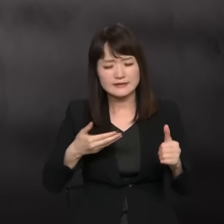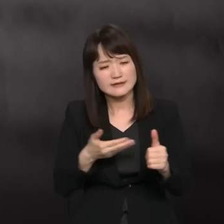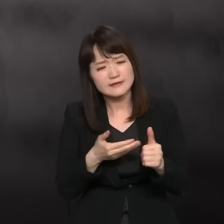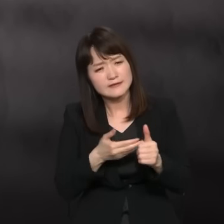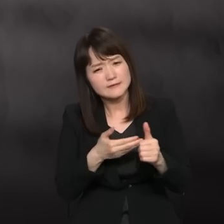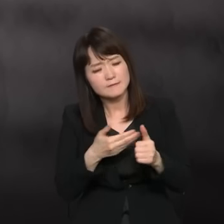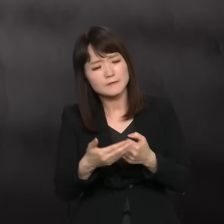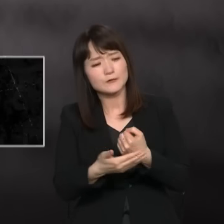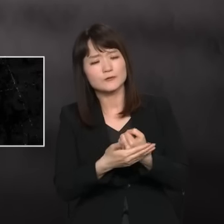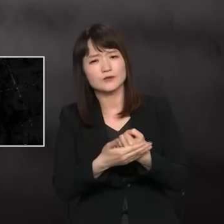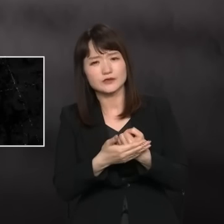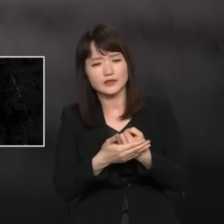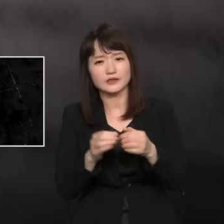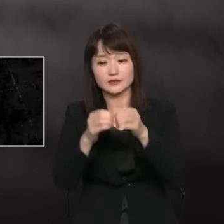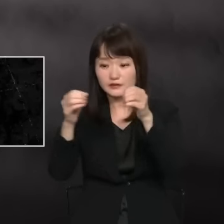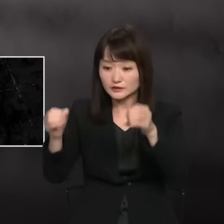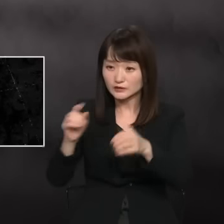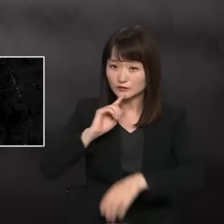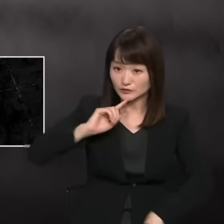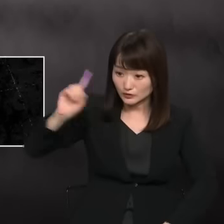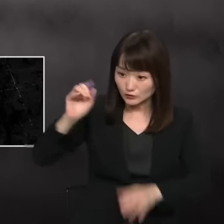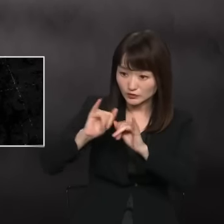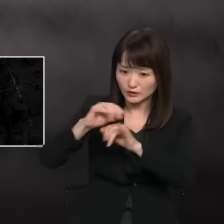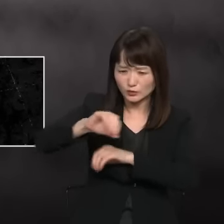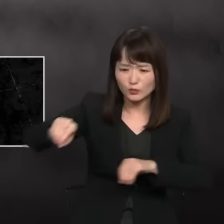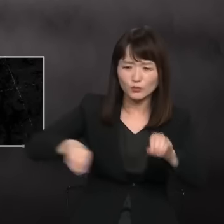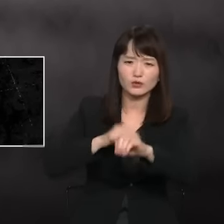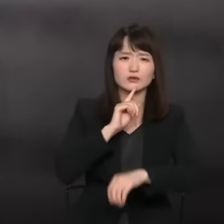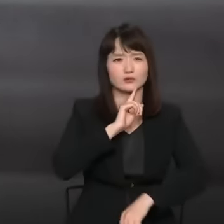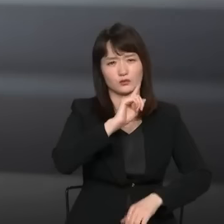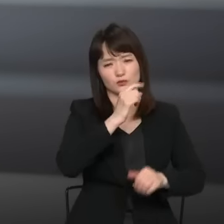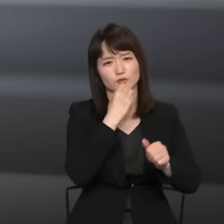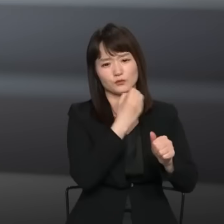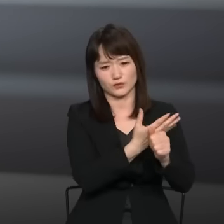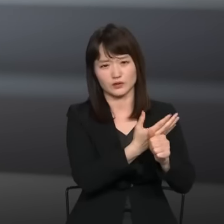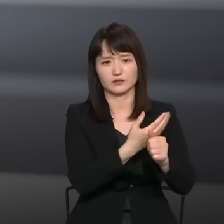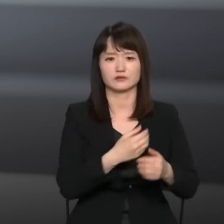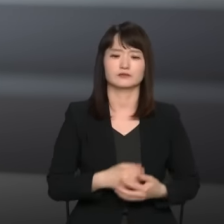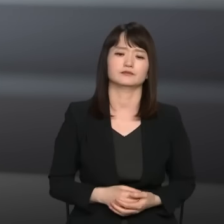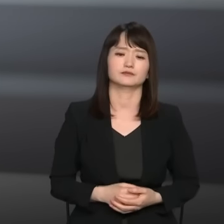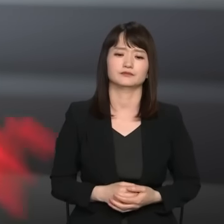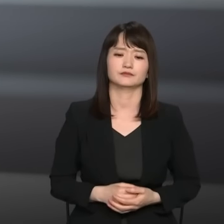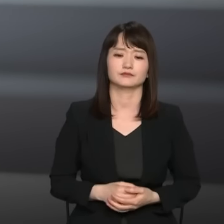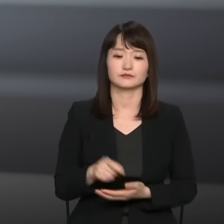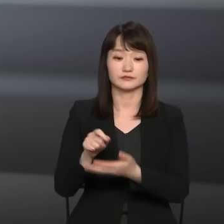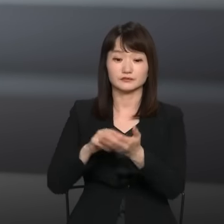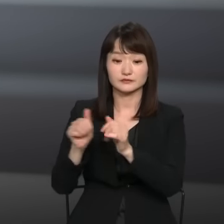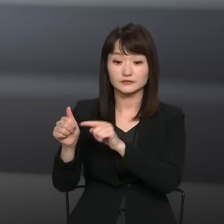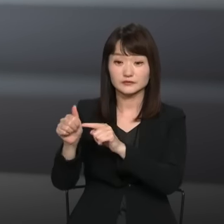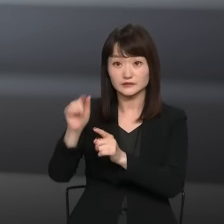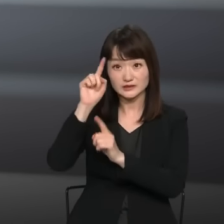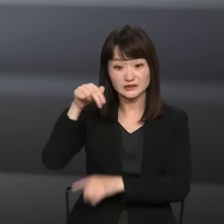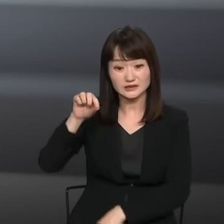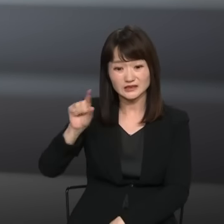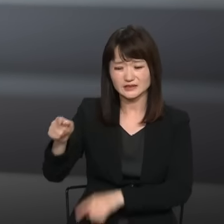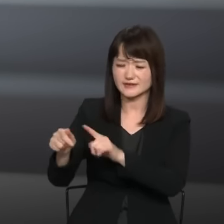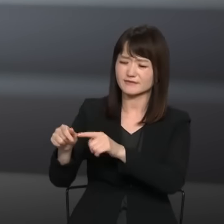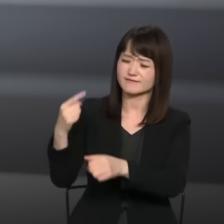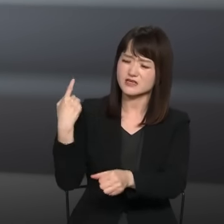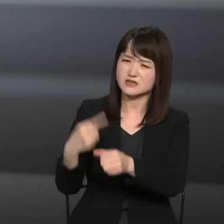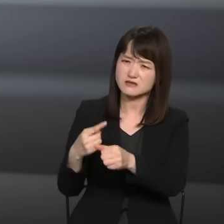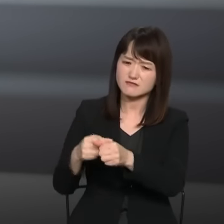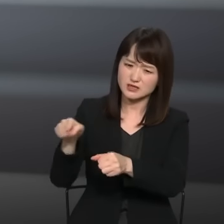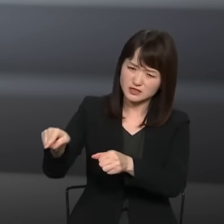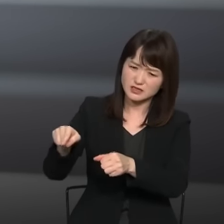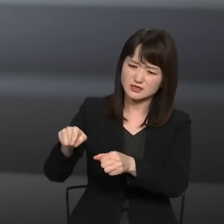동료 직원들을 위해 신고자로 나섰다 고발됐기 때문입니다. 기자님을 예로 들자면 이상엽 그 X가